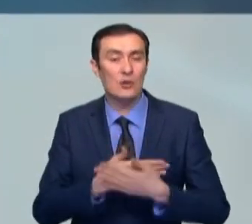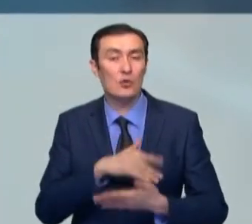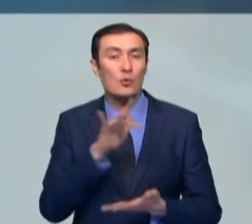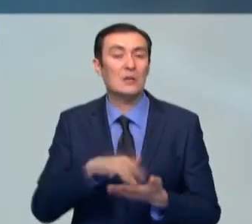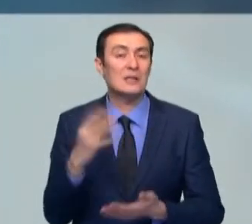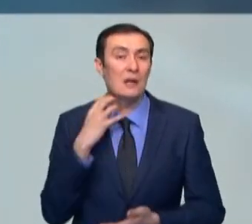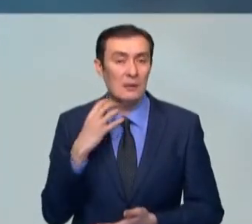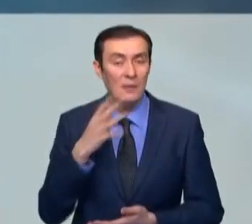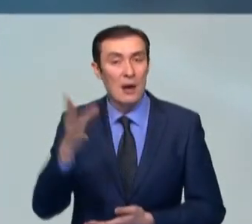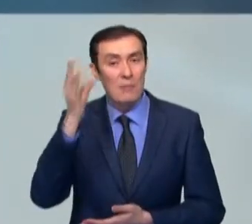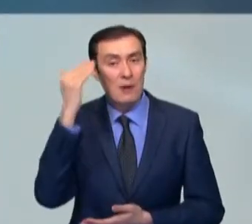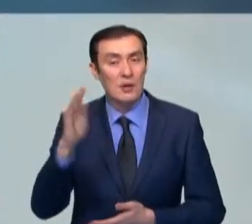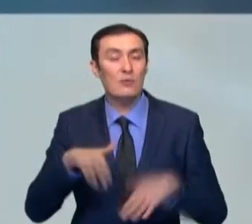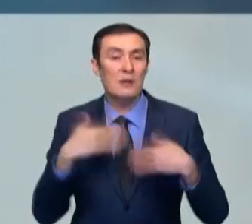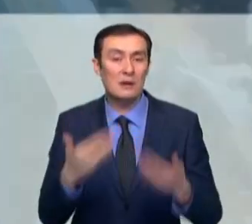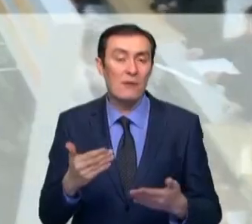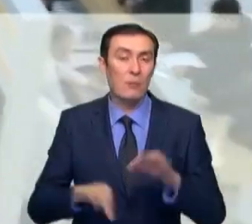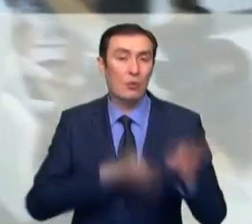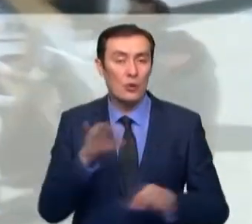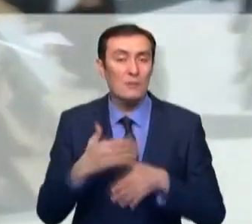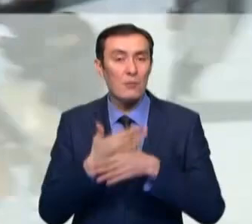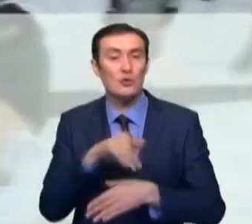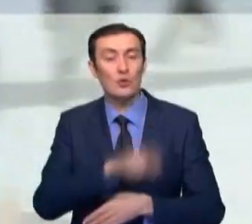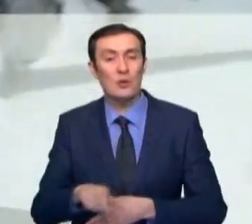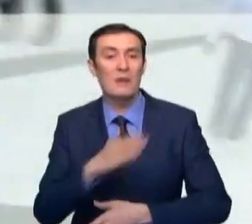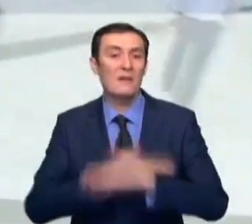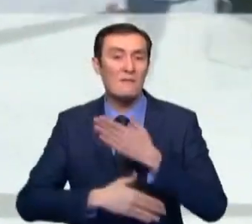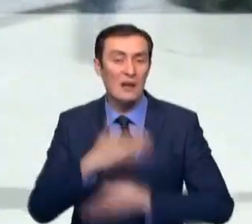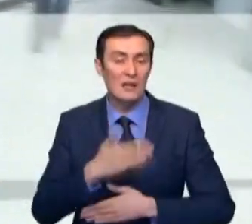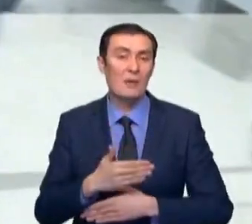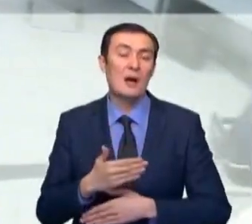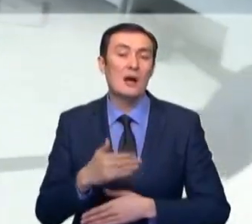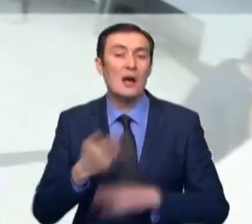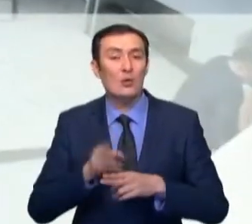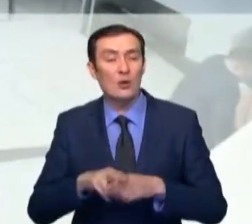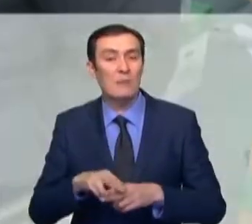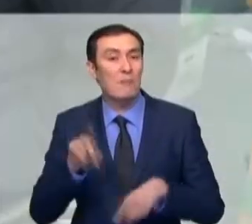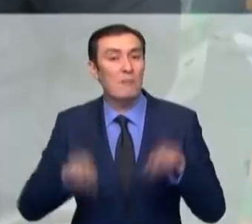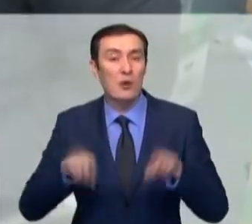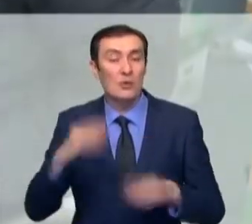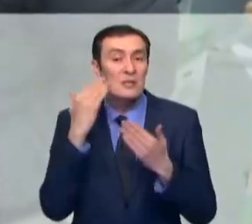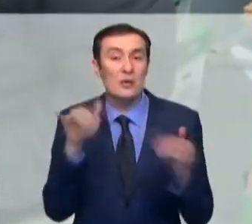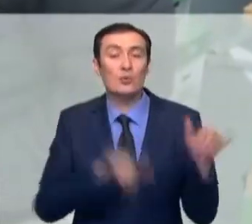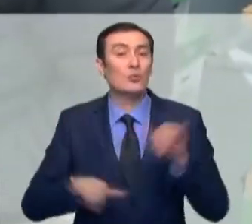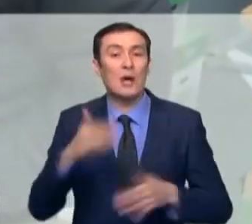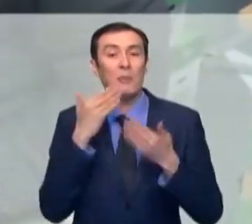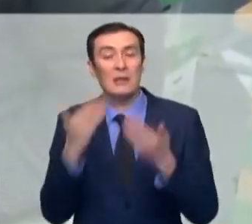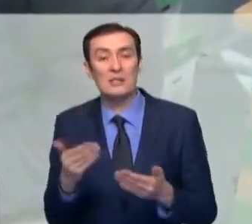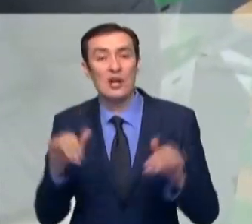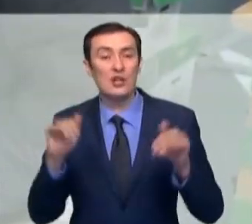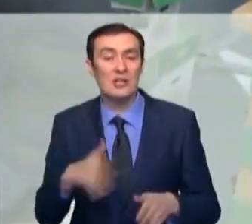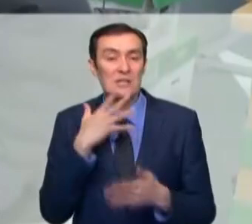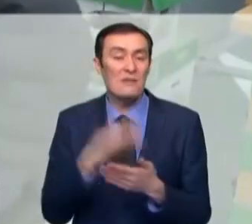«Волонтеры Кызылорды». По мнению инициаторов, проект поможет людям с особыми потребностями, которые порой не знают, куда обратиться для